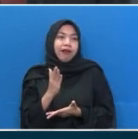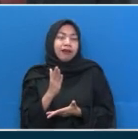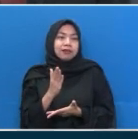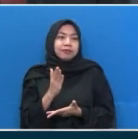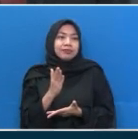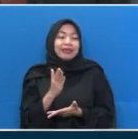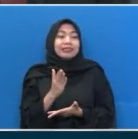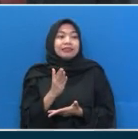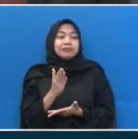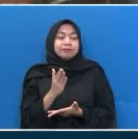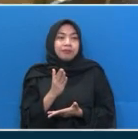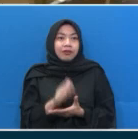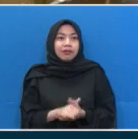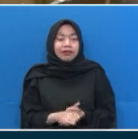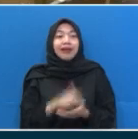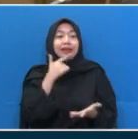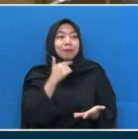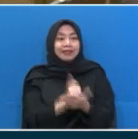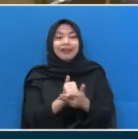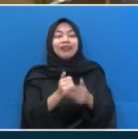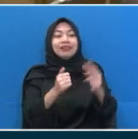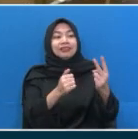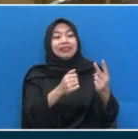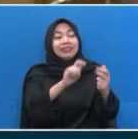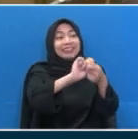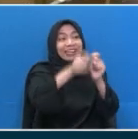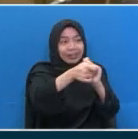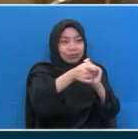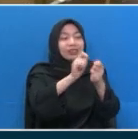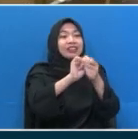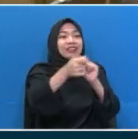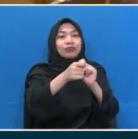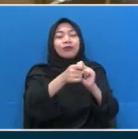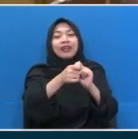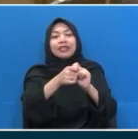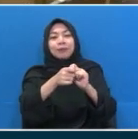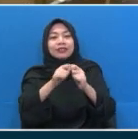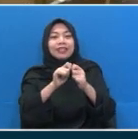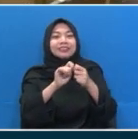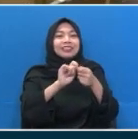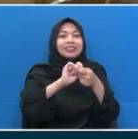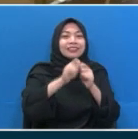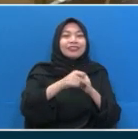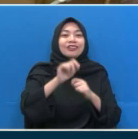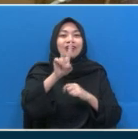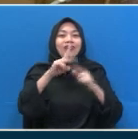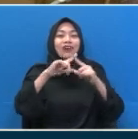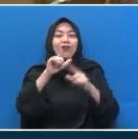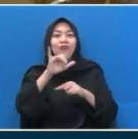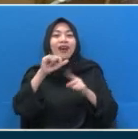penting hasil dari skoring ini memang valid benar-benar bisa dipertanggungjawabkan artinya ini kita kan